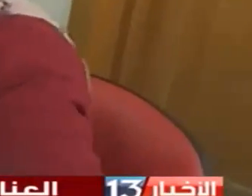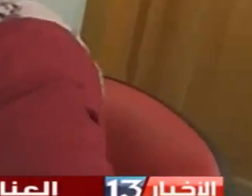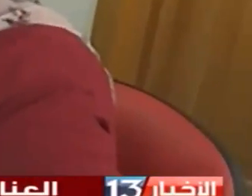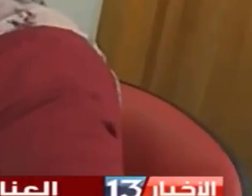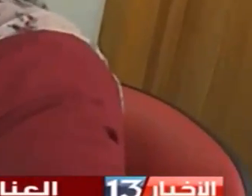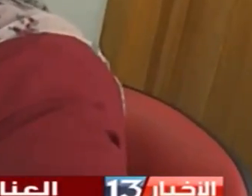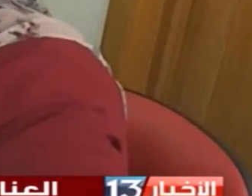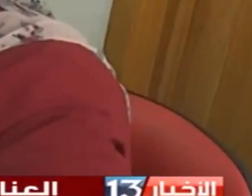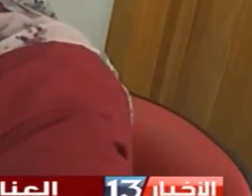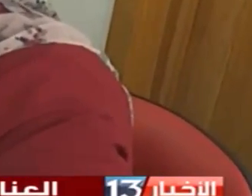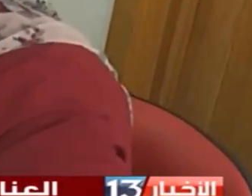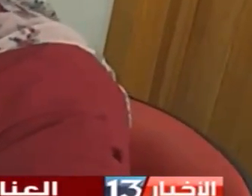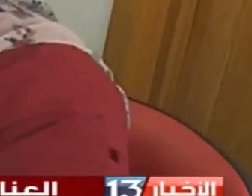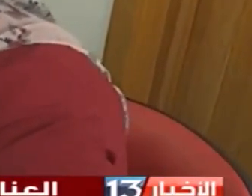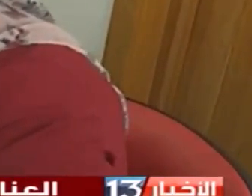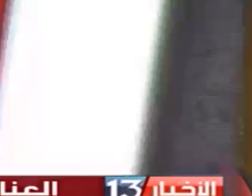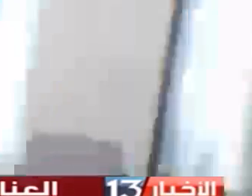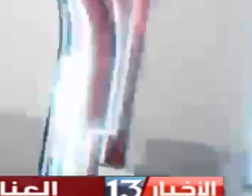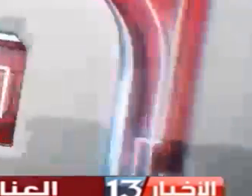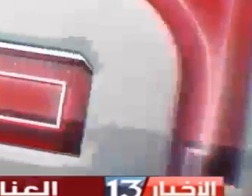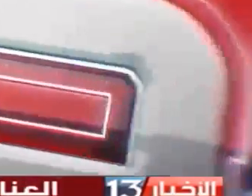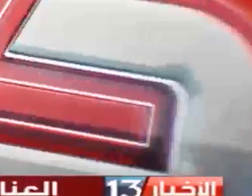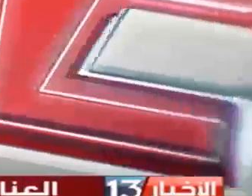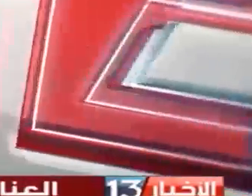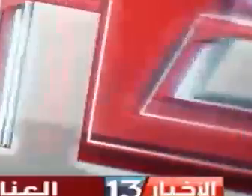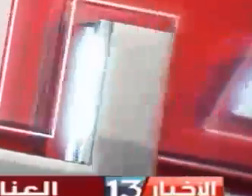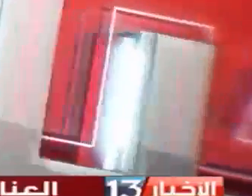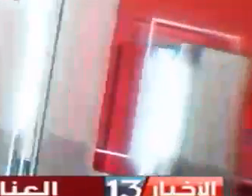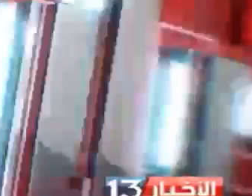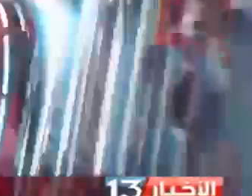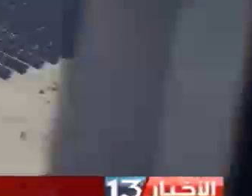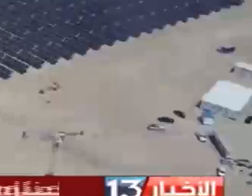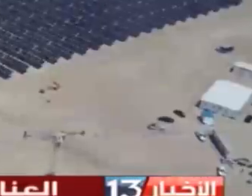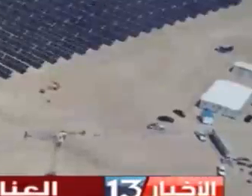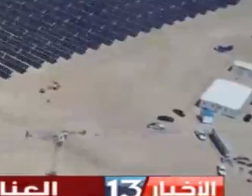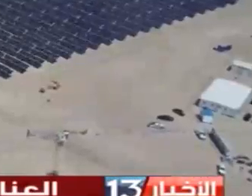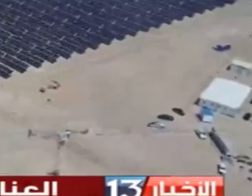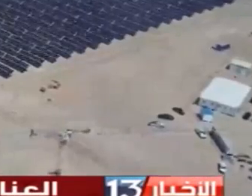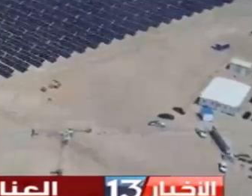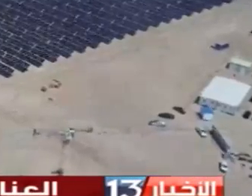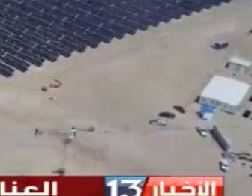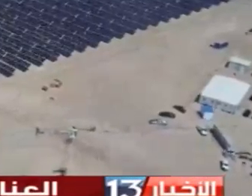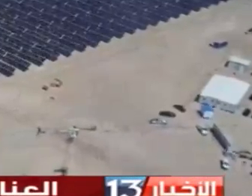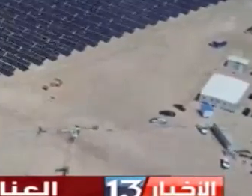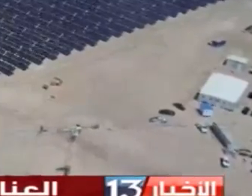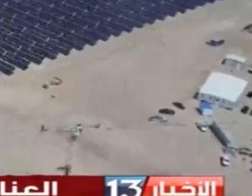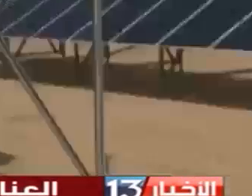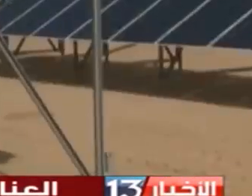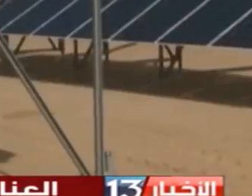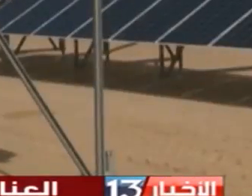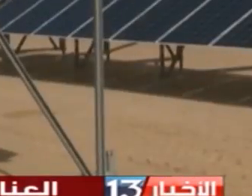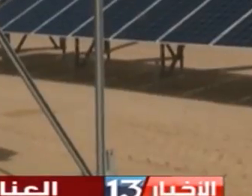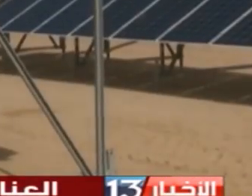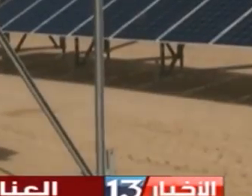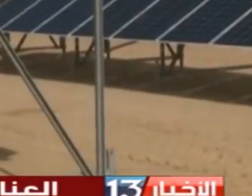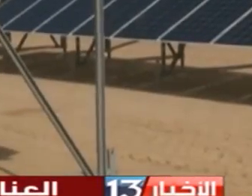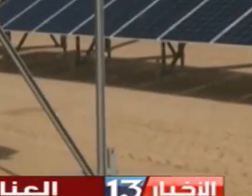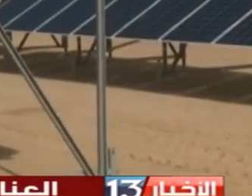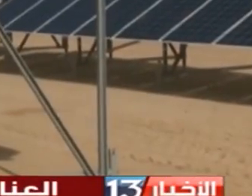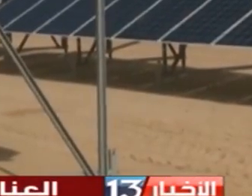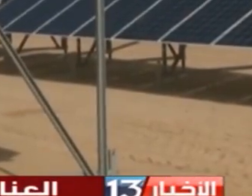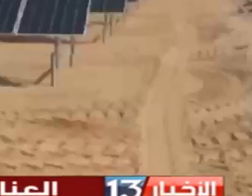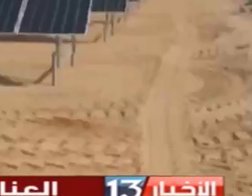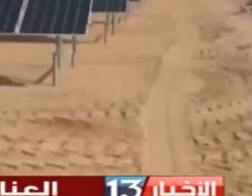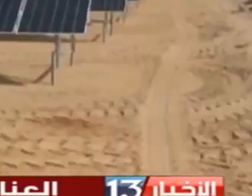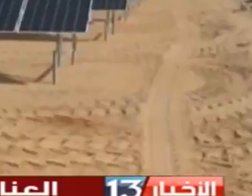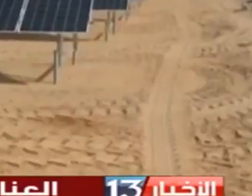التثبت من إدراج أسمائهم في قائمات المزكين. انطلاق المحطة الفولتا ضوئية توزر واحد في إطار برنامج